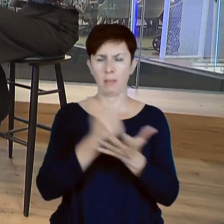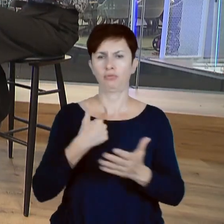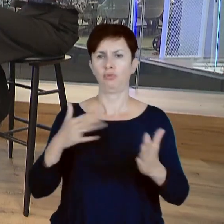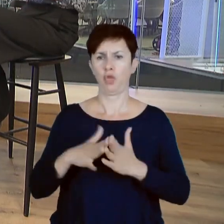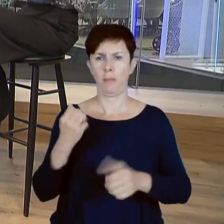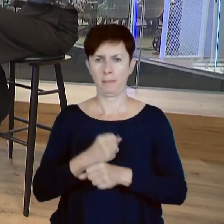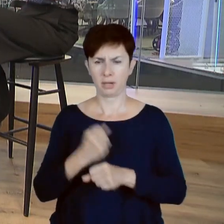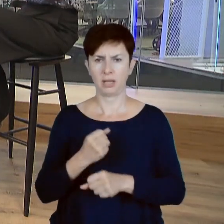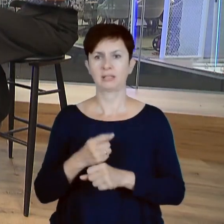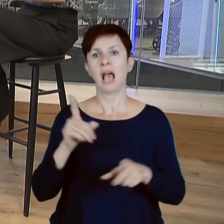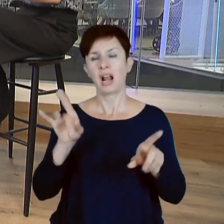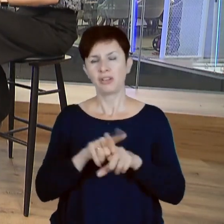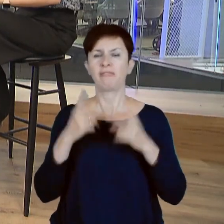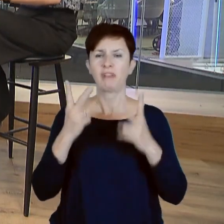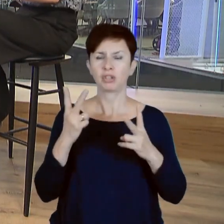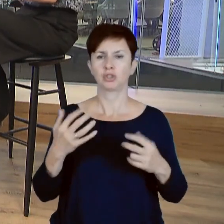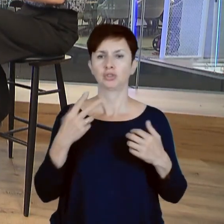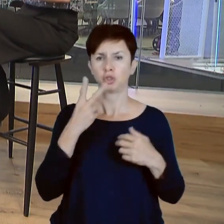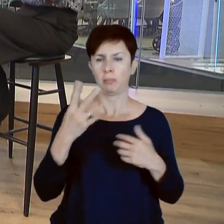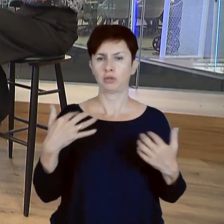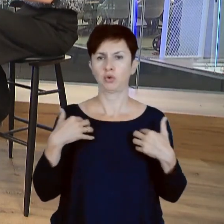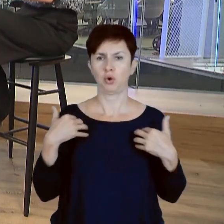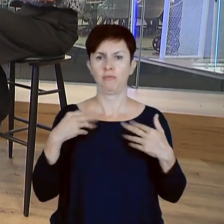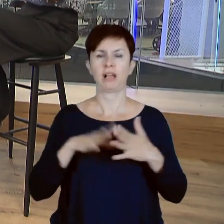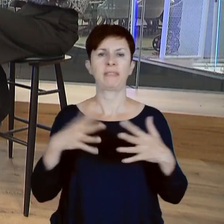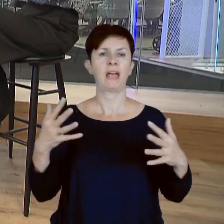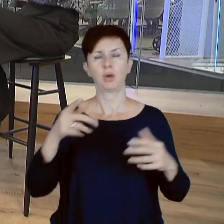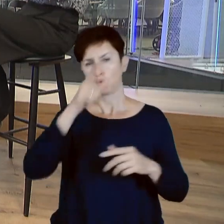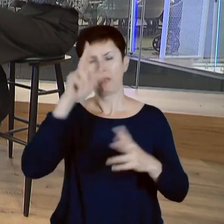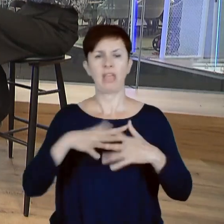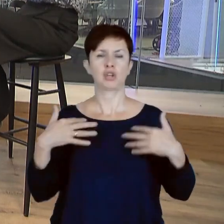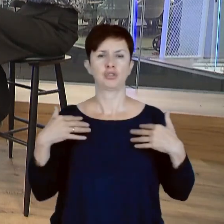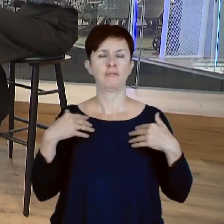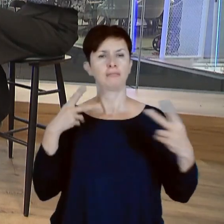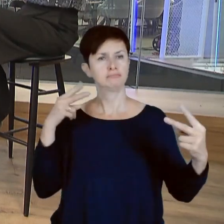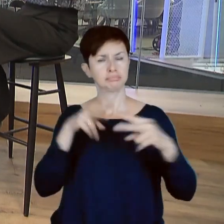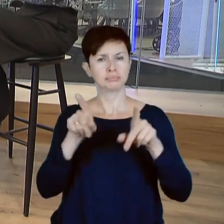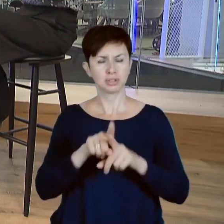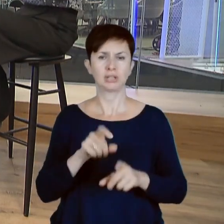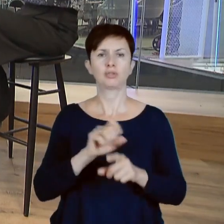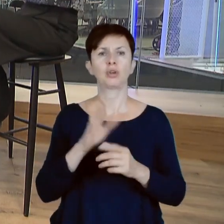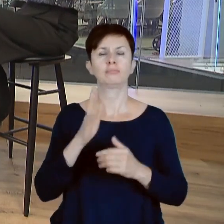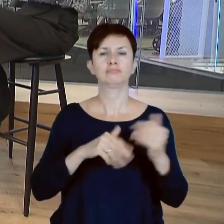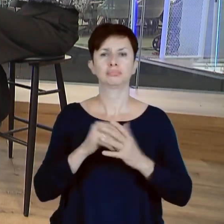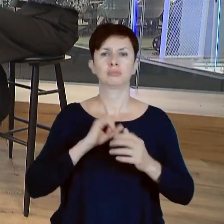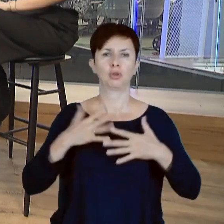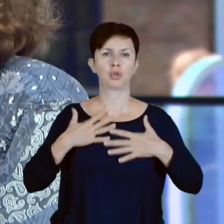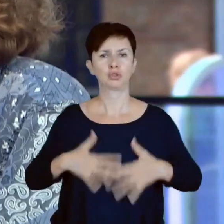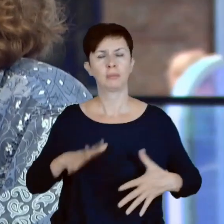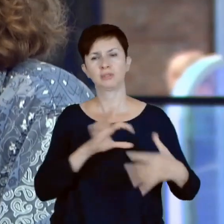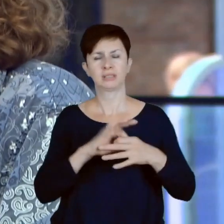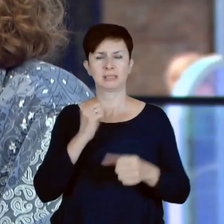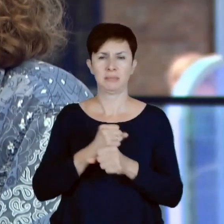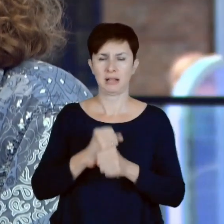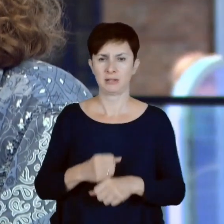żywo też jest ważne, więc też buduje nasze poczucie tożsamości związane z pracą. Pytanie, bardzo dobry tekst